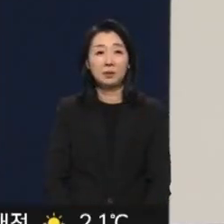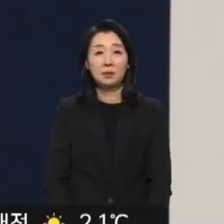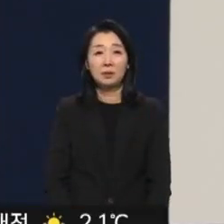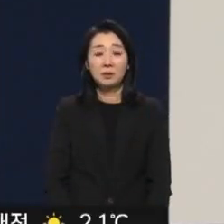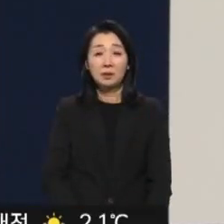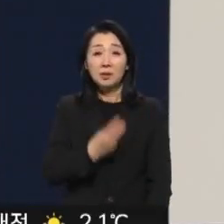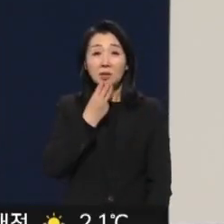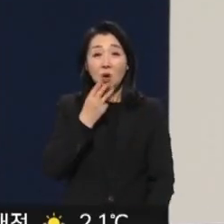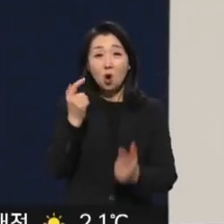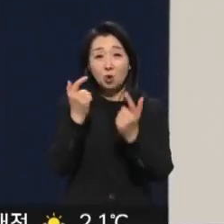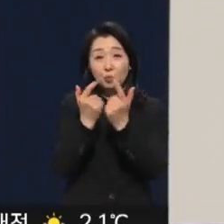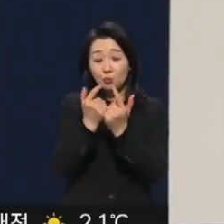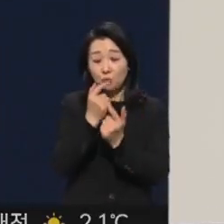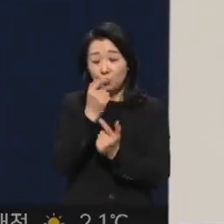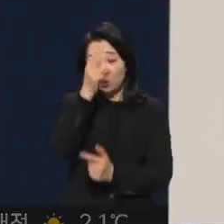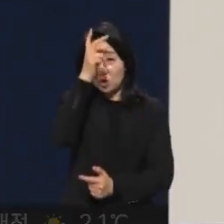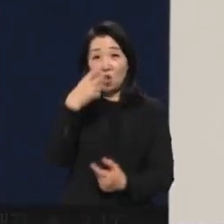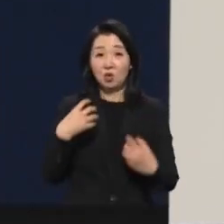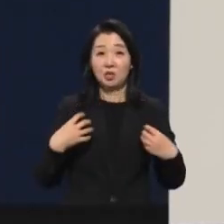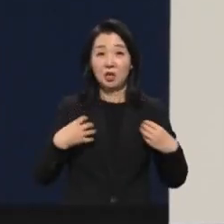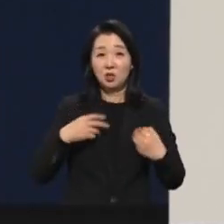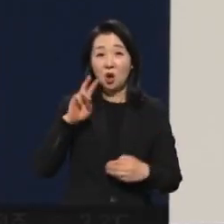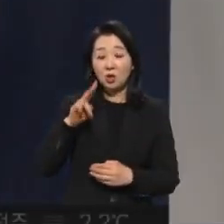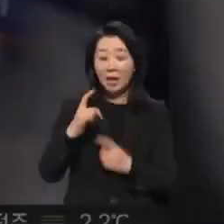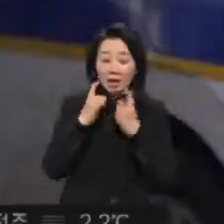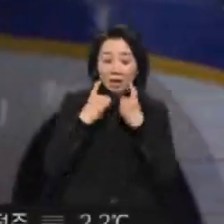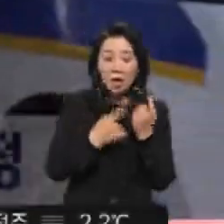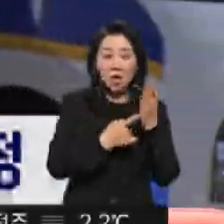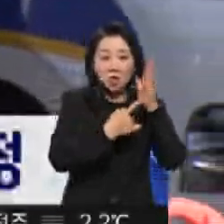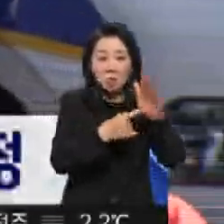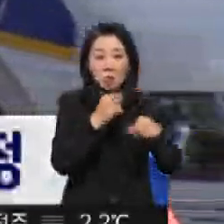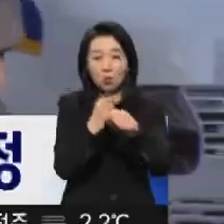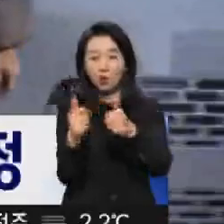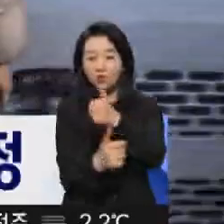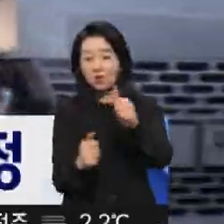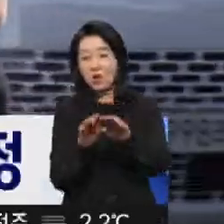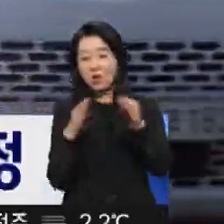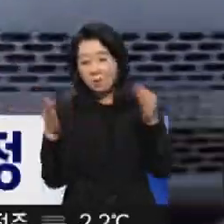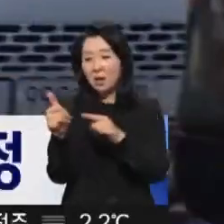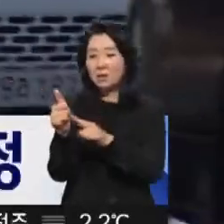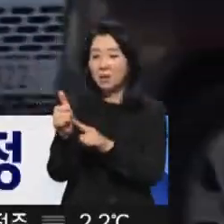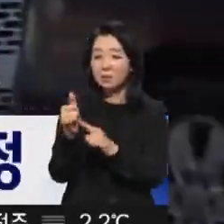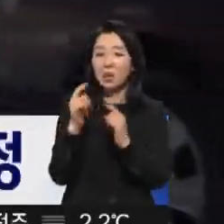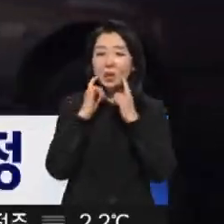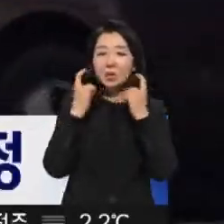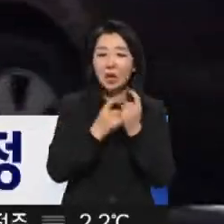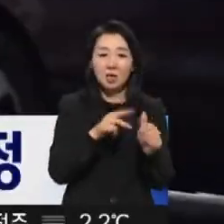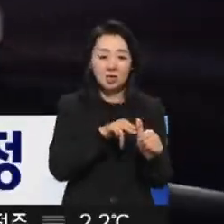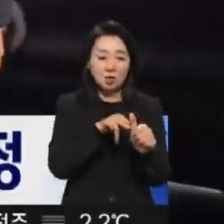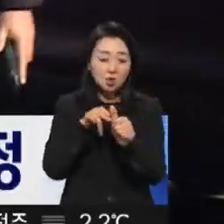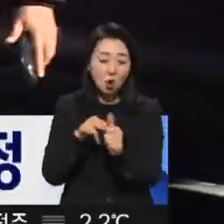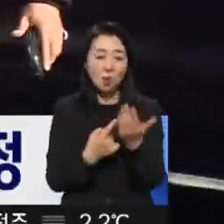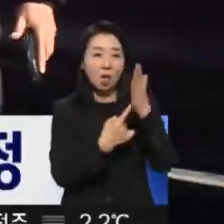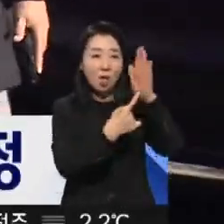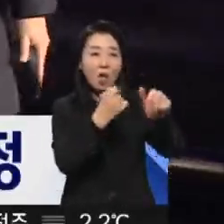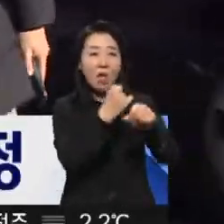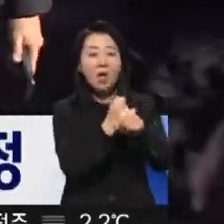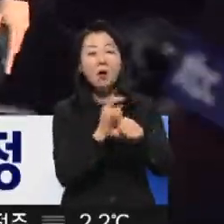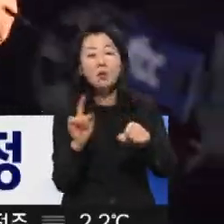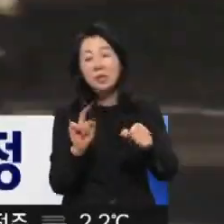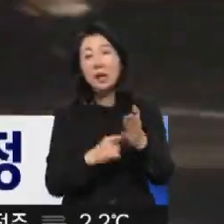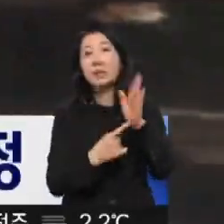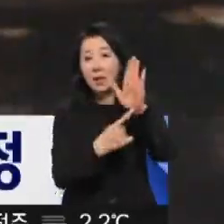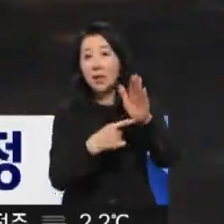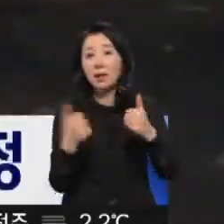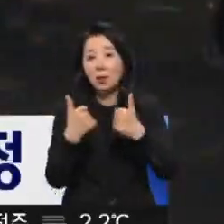북부 경찰청이 내일 신상공개위원회를 열고 이 30대 남성의 신상공개 여부와 그 범위를 결정할 계획이라고